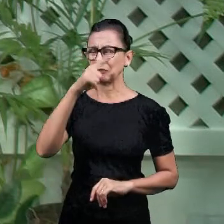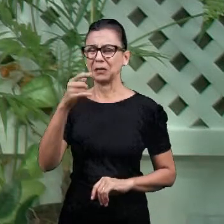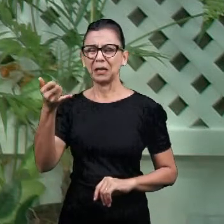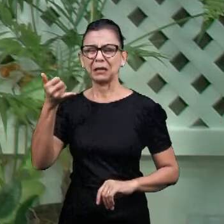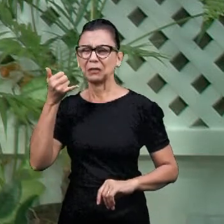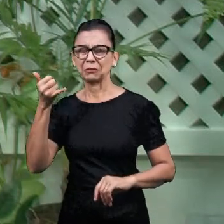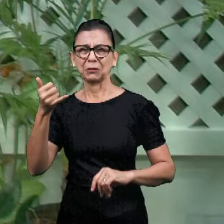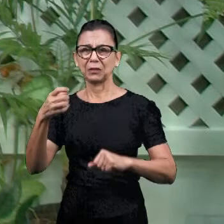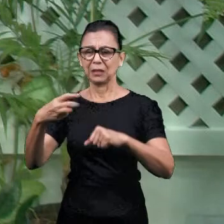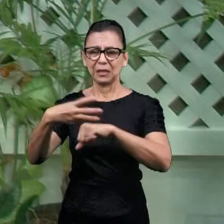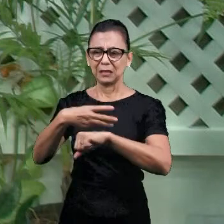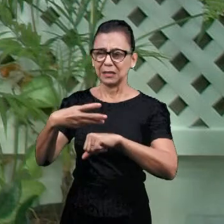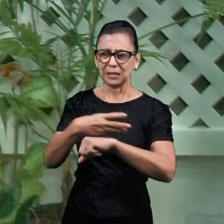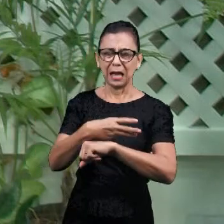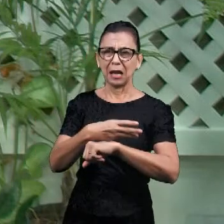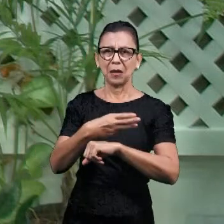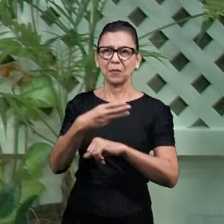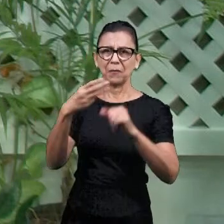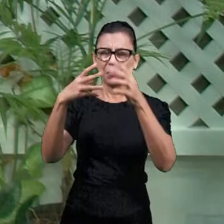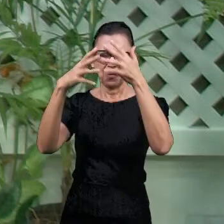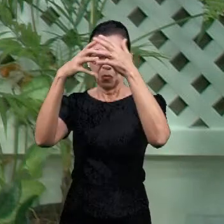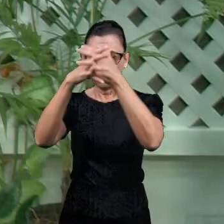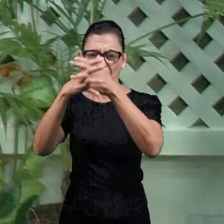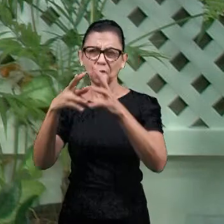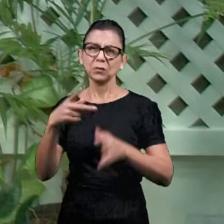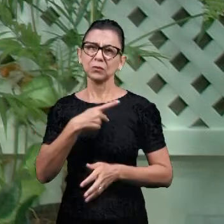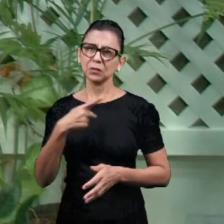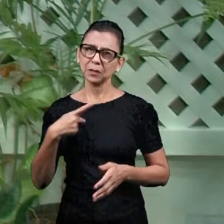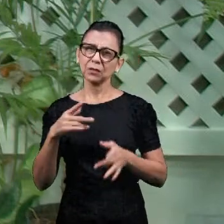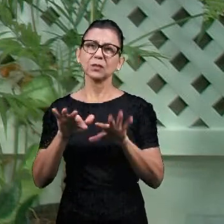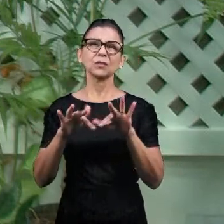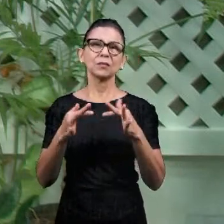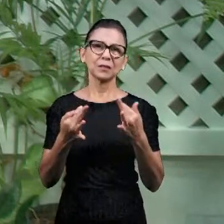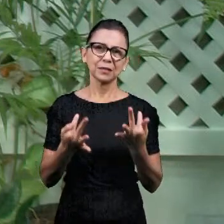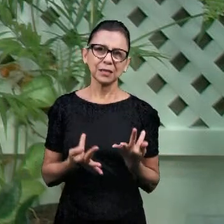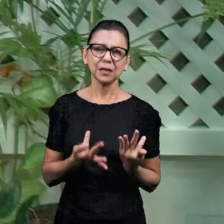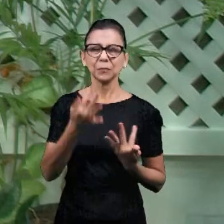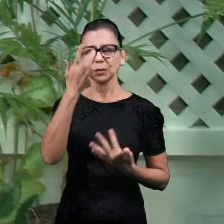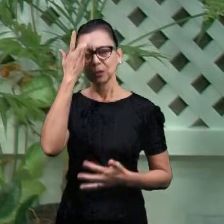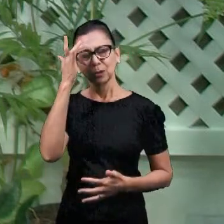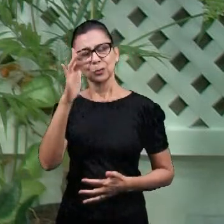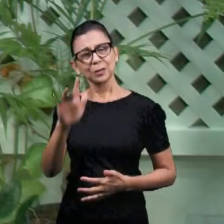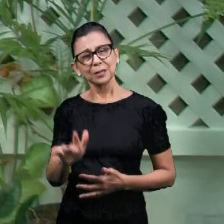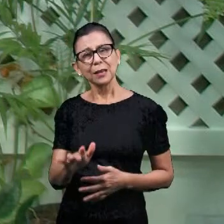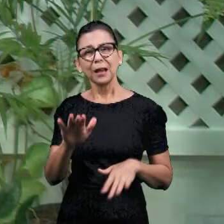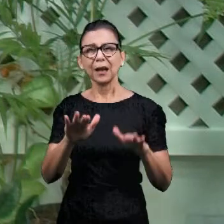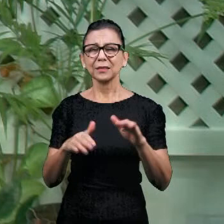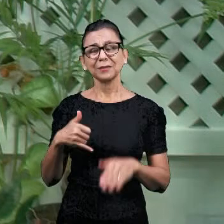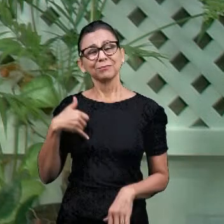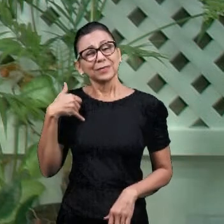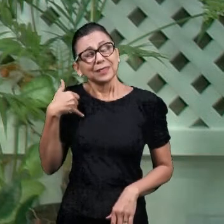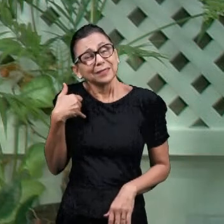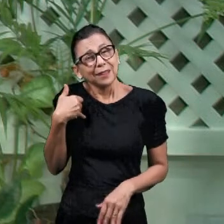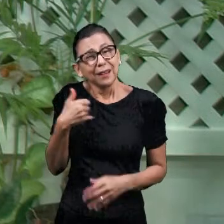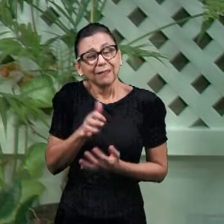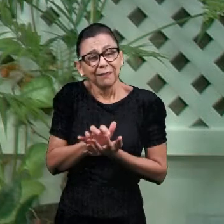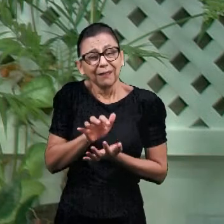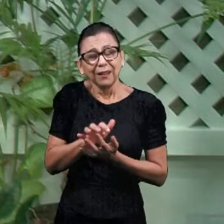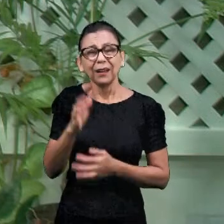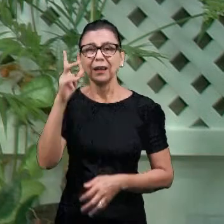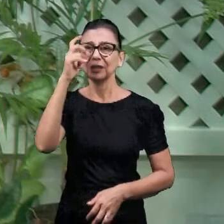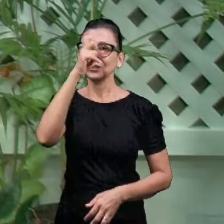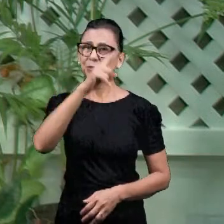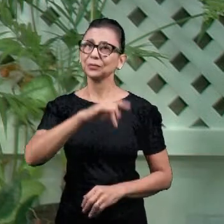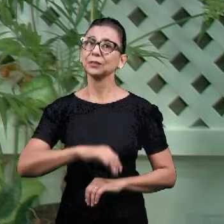WhatsApp, tout cela que tout le monde sait. Et pour celui qui a un certain âge, c'est pas